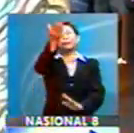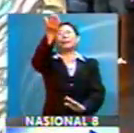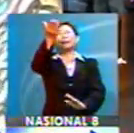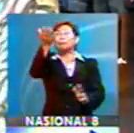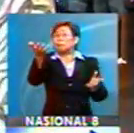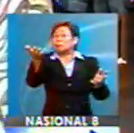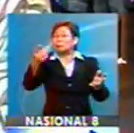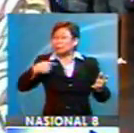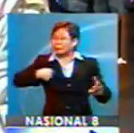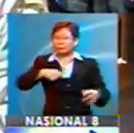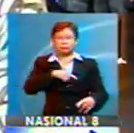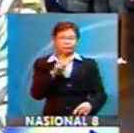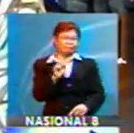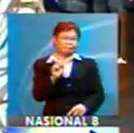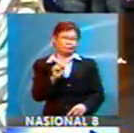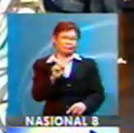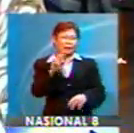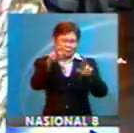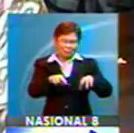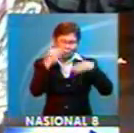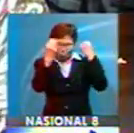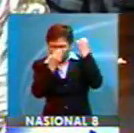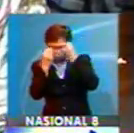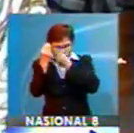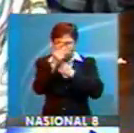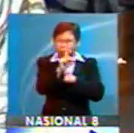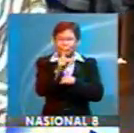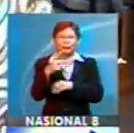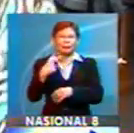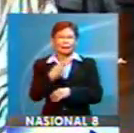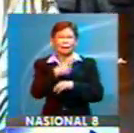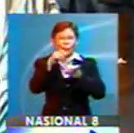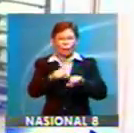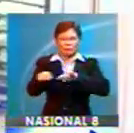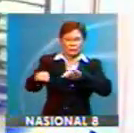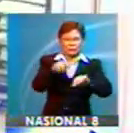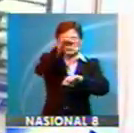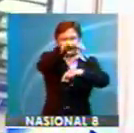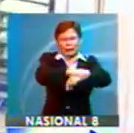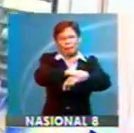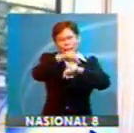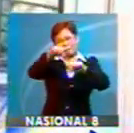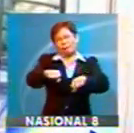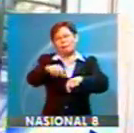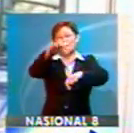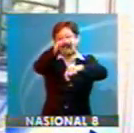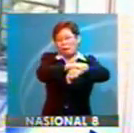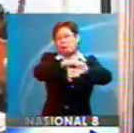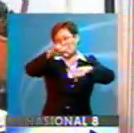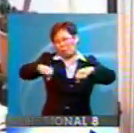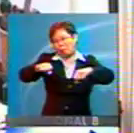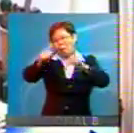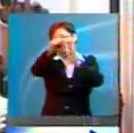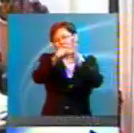So kita tak nak ni rakyat dikelirukan, dan dalam bab ni pun kita boleh ambil tindakan. Tindakan boleh diambil mengikut